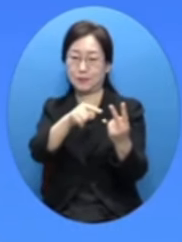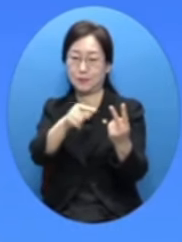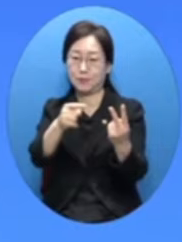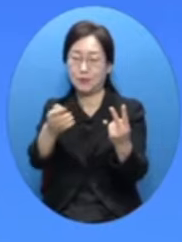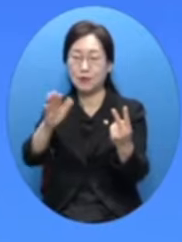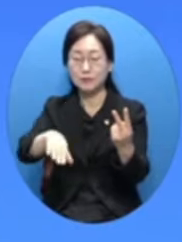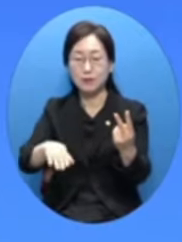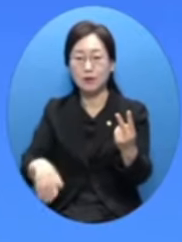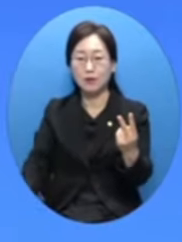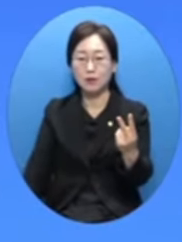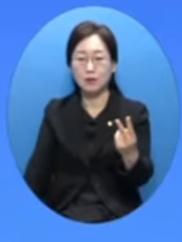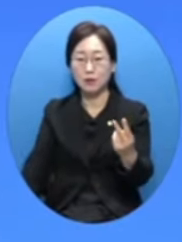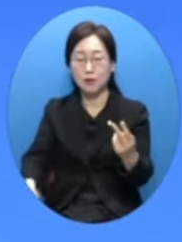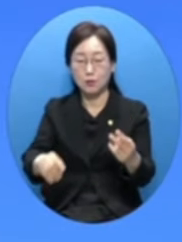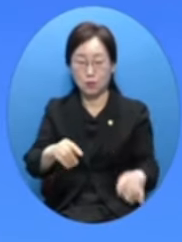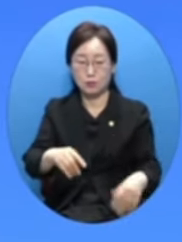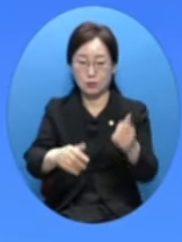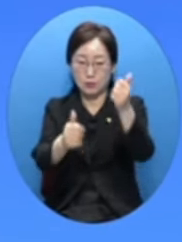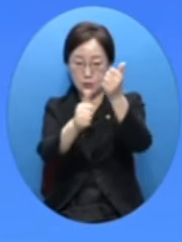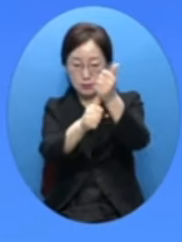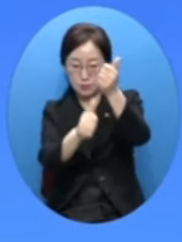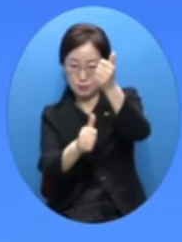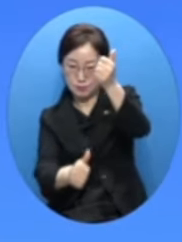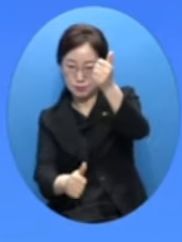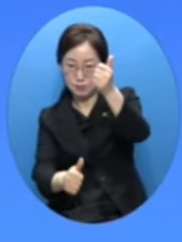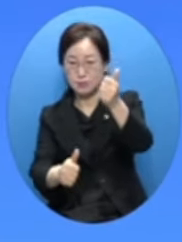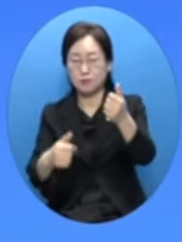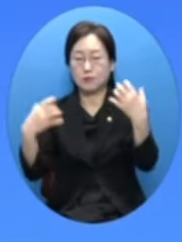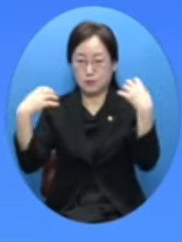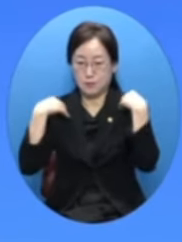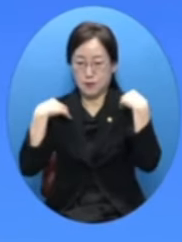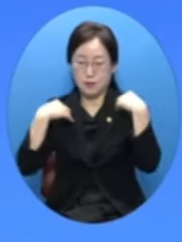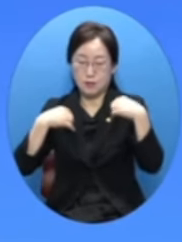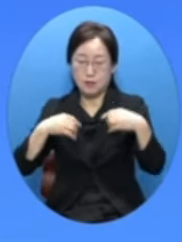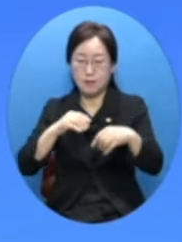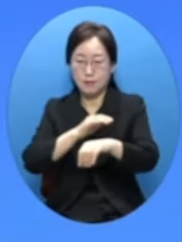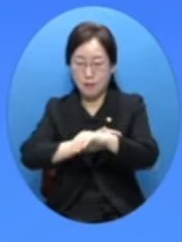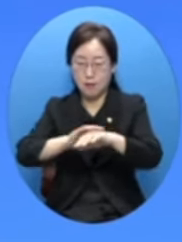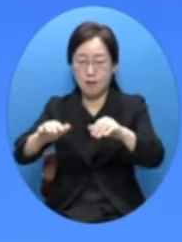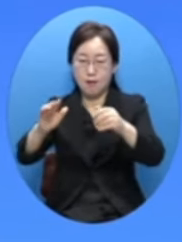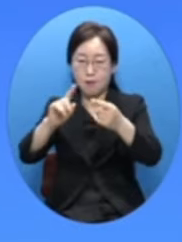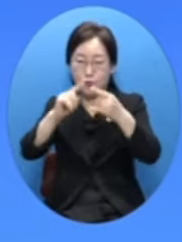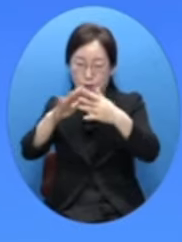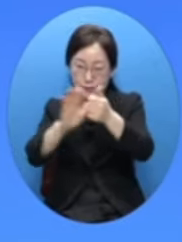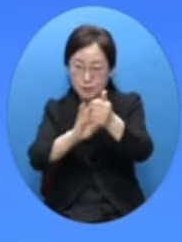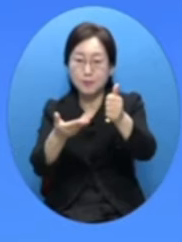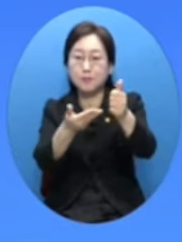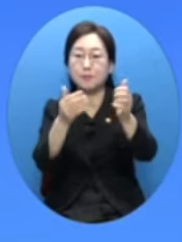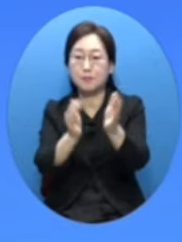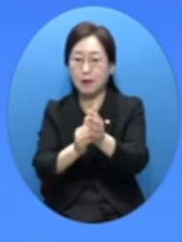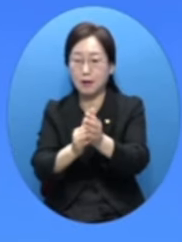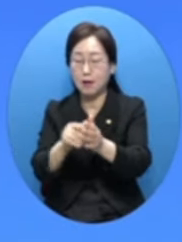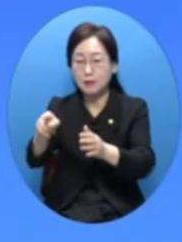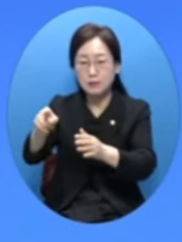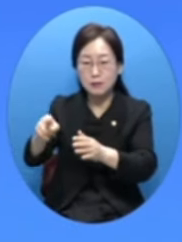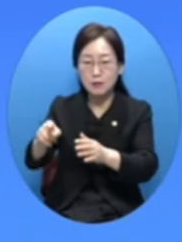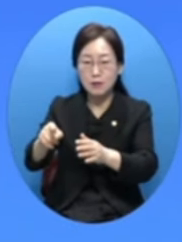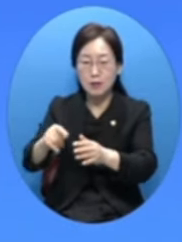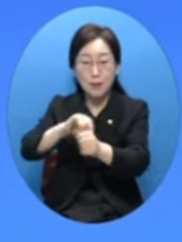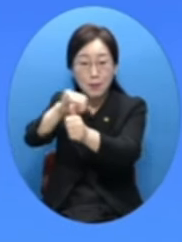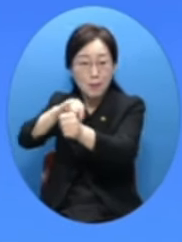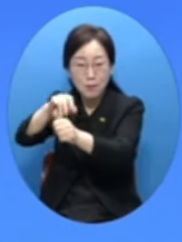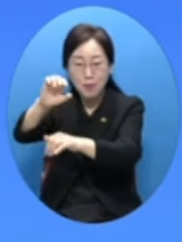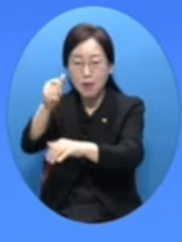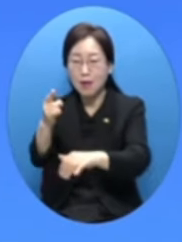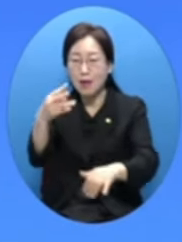세 번째 위치에서 교회를 잘 섬겼습니다. 당시 헤로당과 같은 같이 유모 밑에서